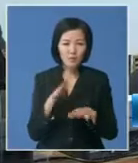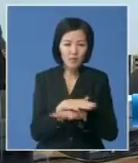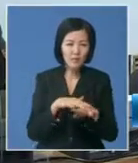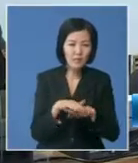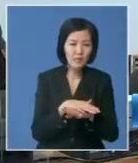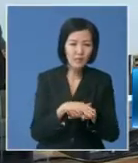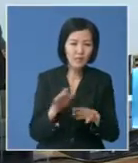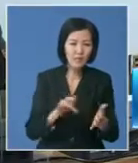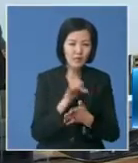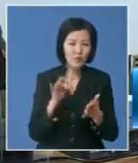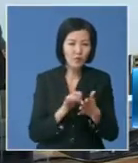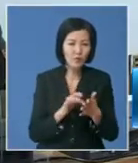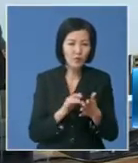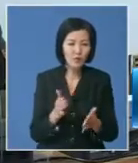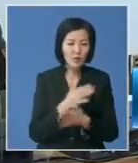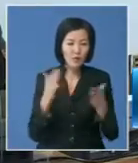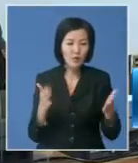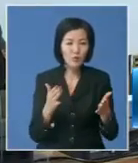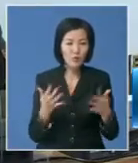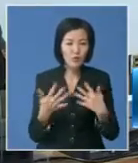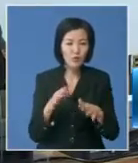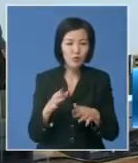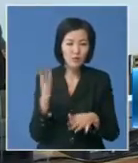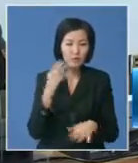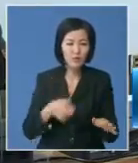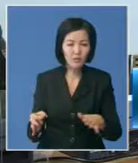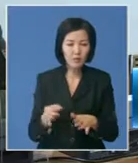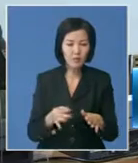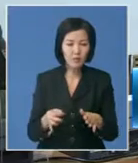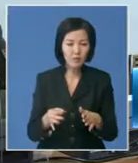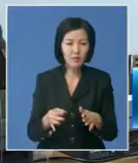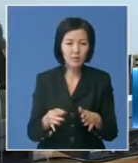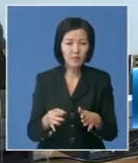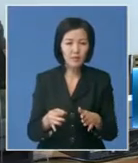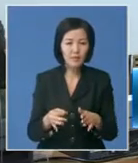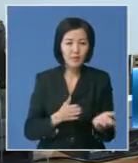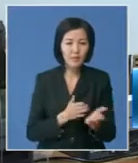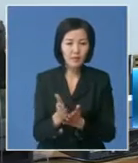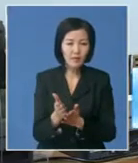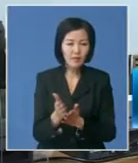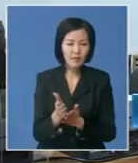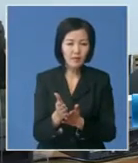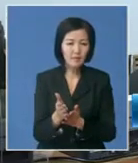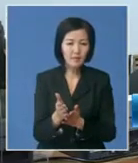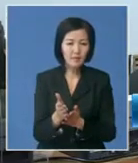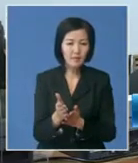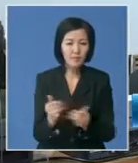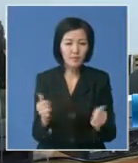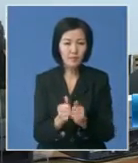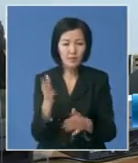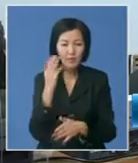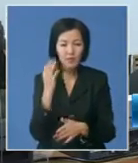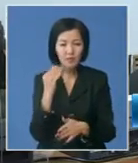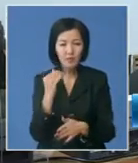ты не только город это большое количество сел в алматинской области даже направлениям возле алматы